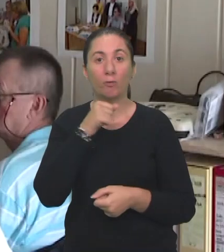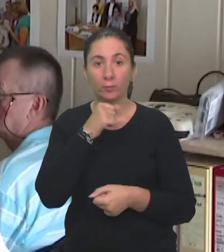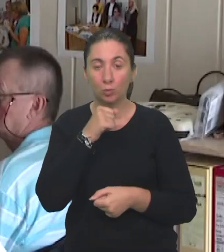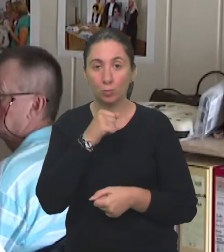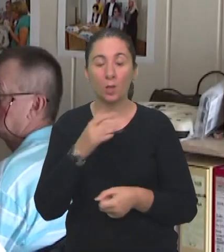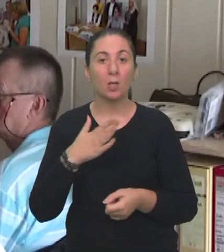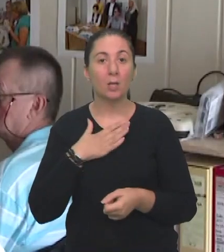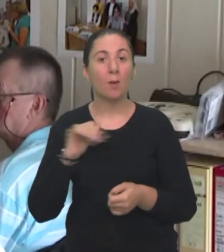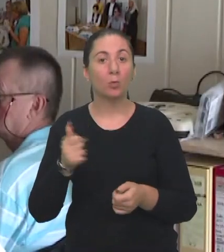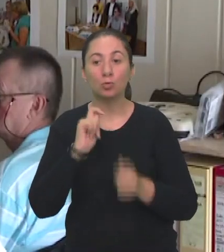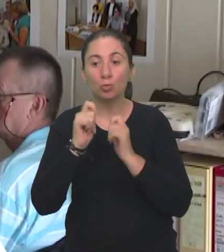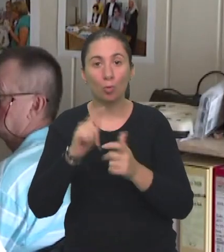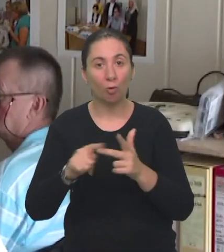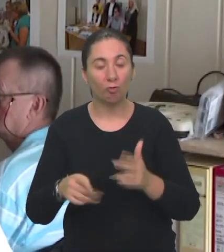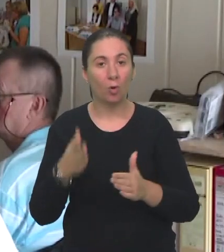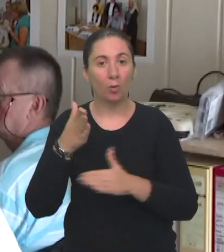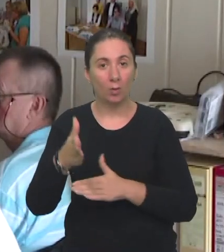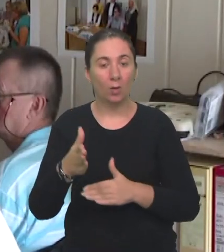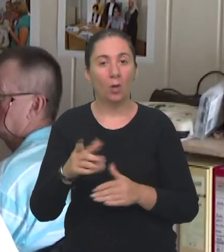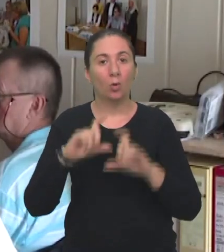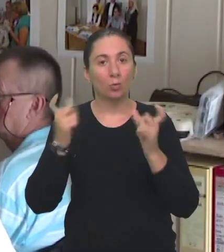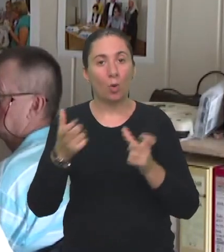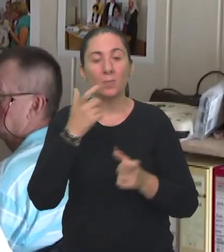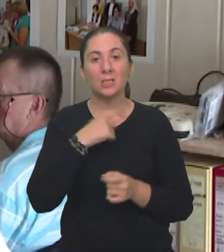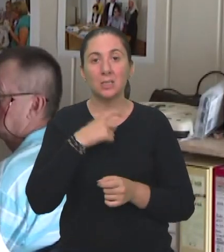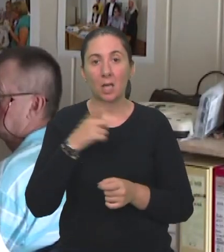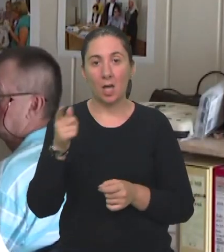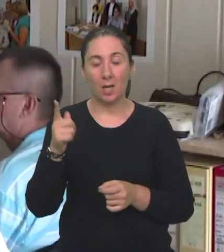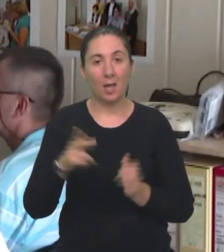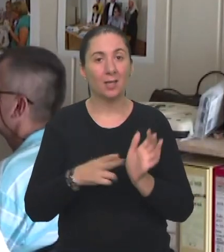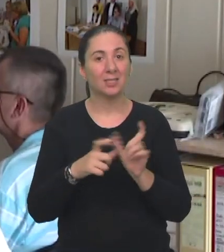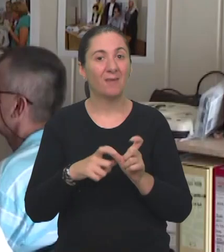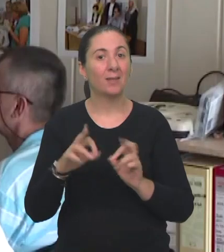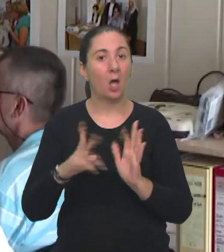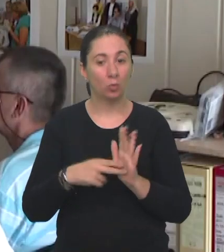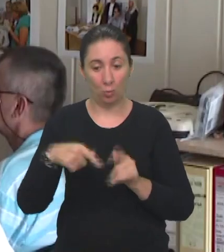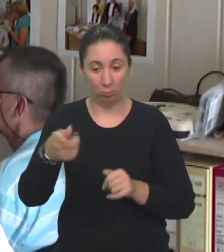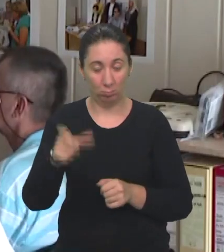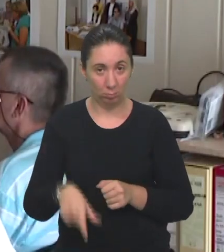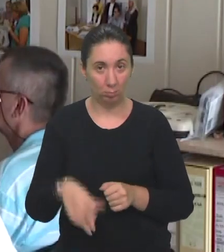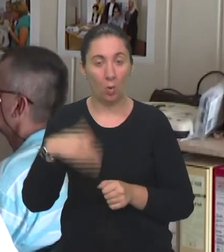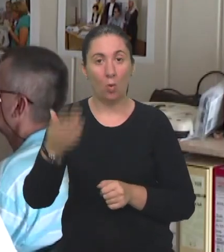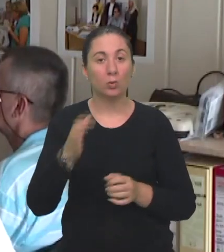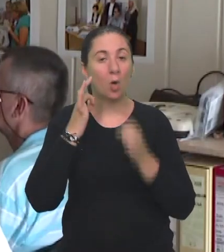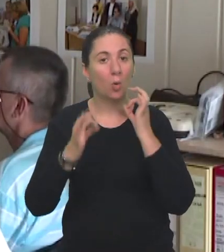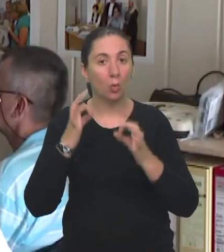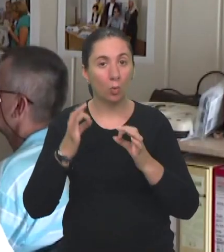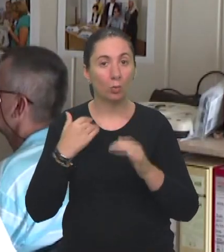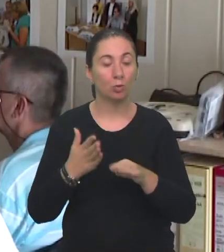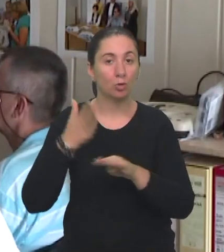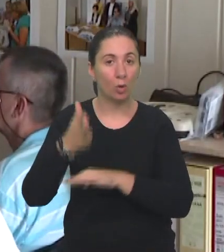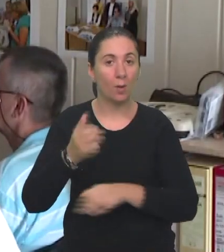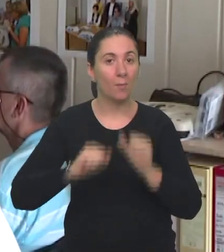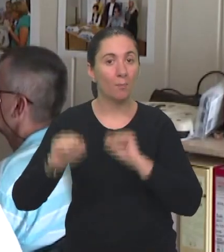županije imamo već dogovoren nastup u Domu za starije nemoćne Sveti Antun, već idući tjedan, a onda ćemo u rujnu mjesecu otići